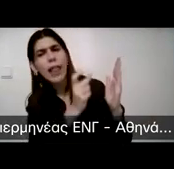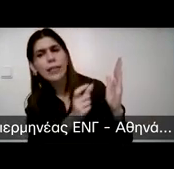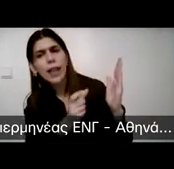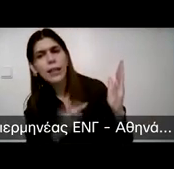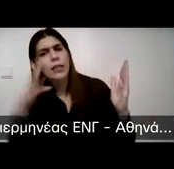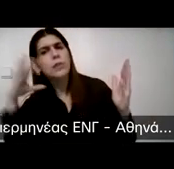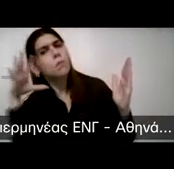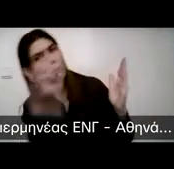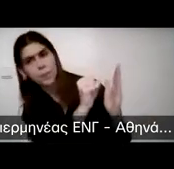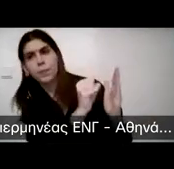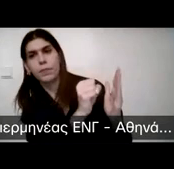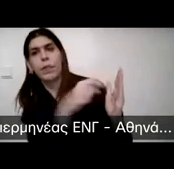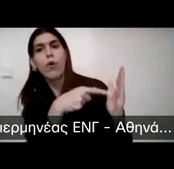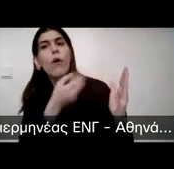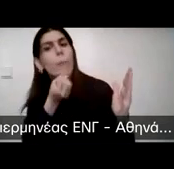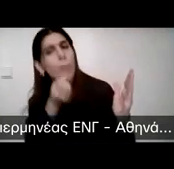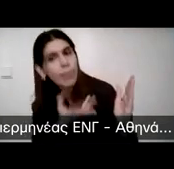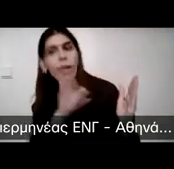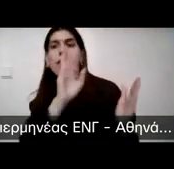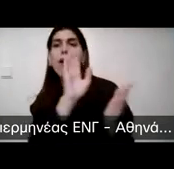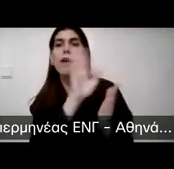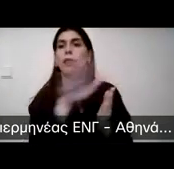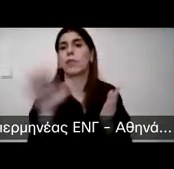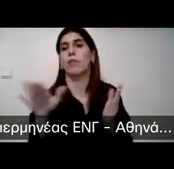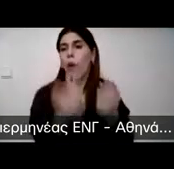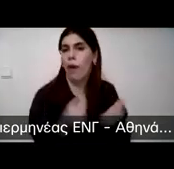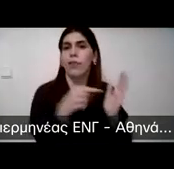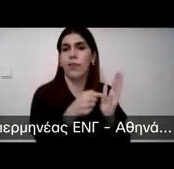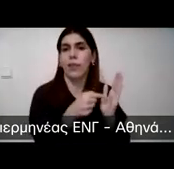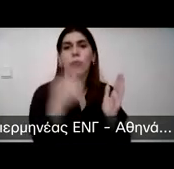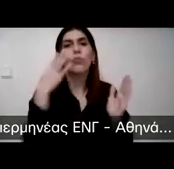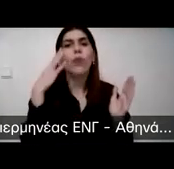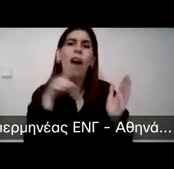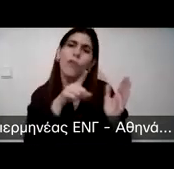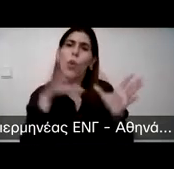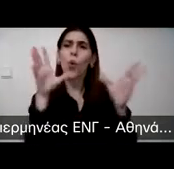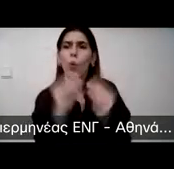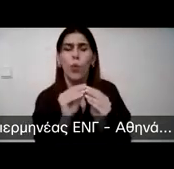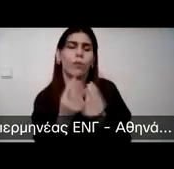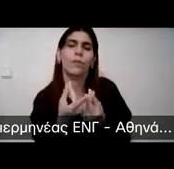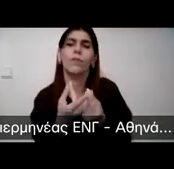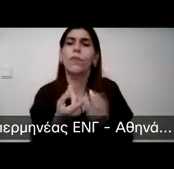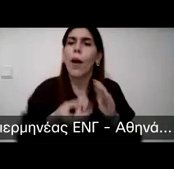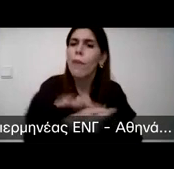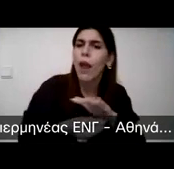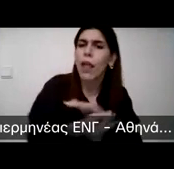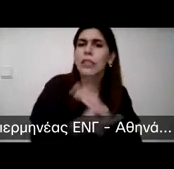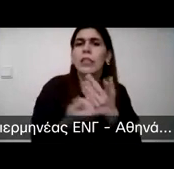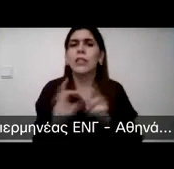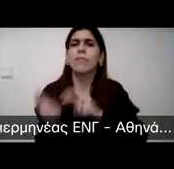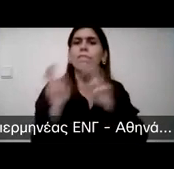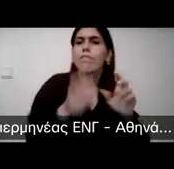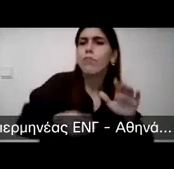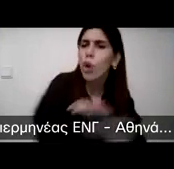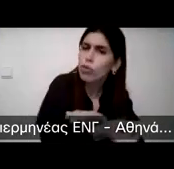ψηφιακού σώματος ελληνικών αντιρατσιστικών κειμένων για μεταναστευτικούς προσφυγικούς πληθυσμούς. Η εργαλειοθήκη και το